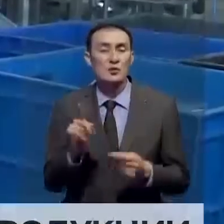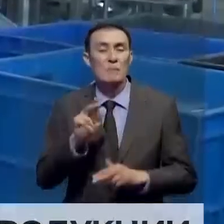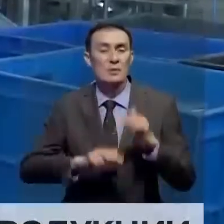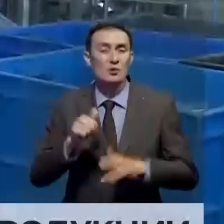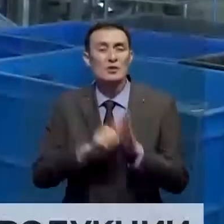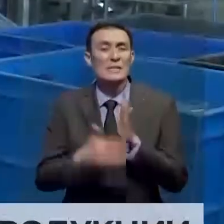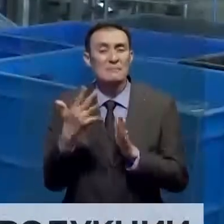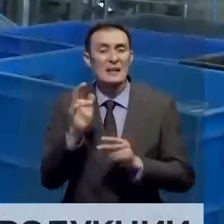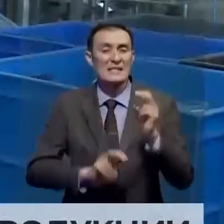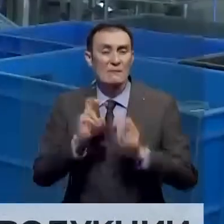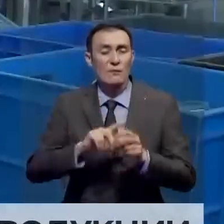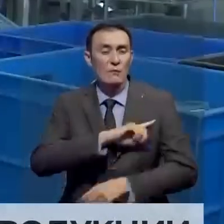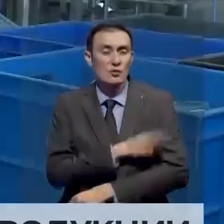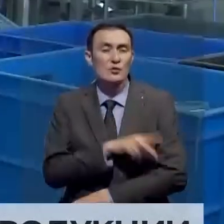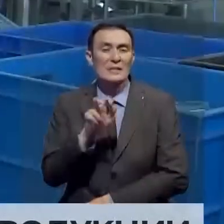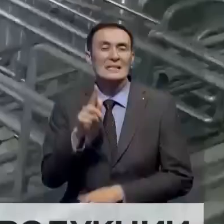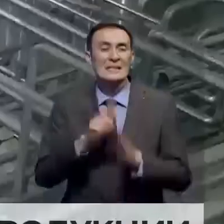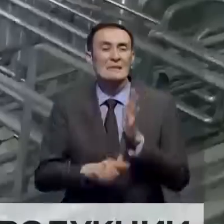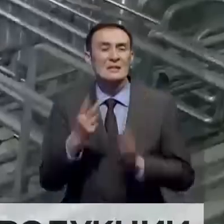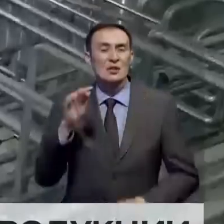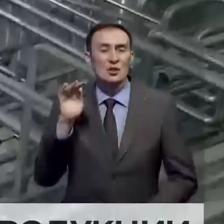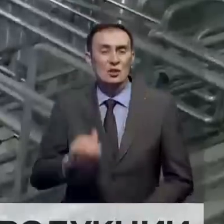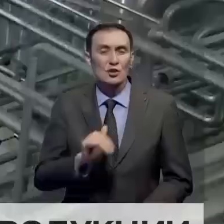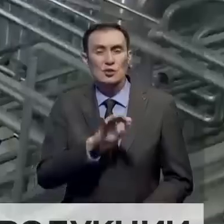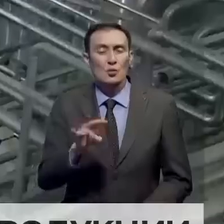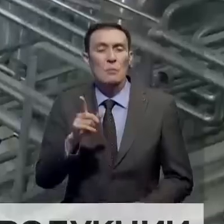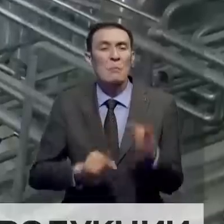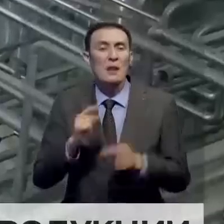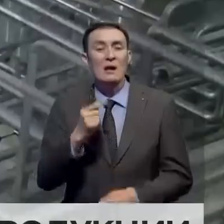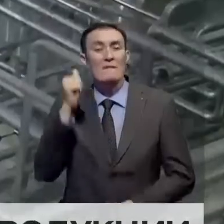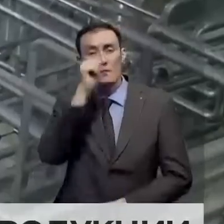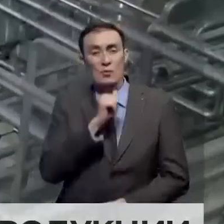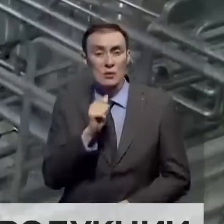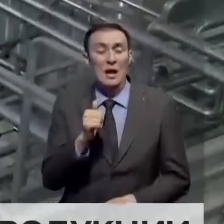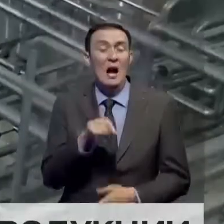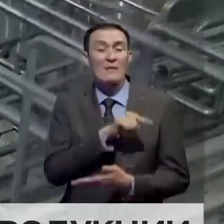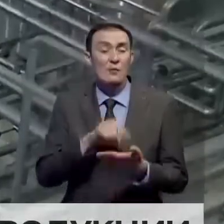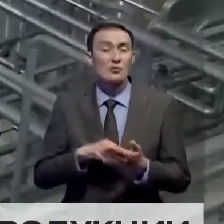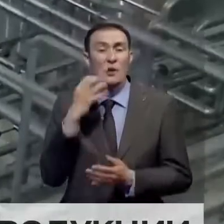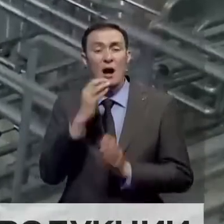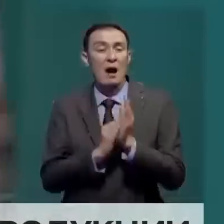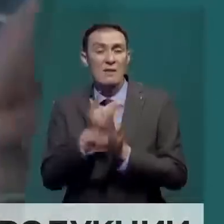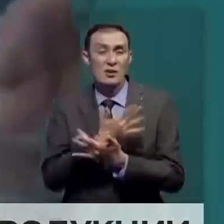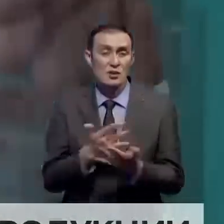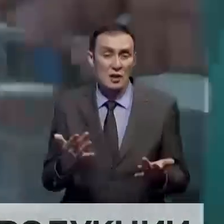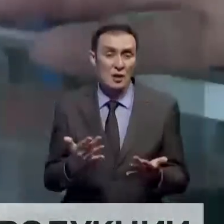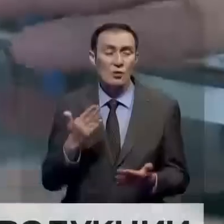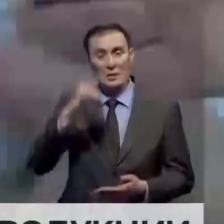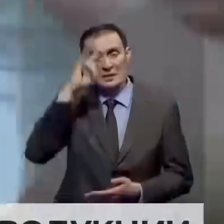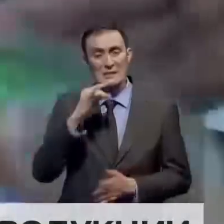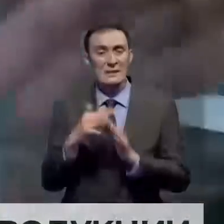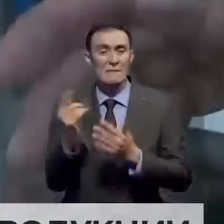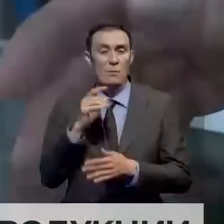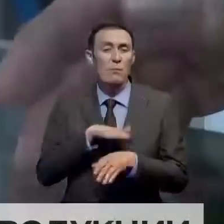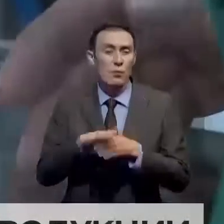чтобы построить 65 заводов мощностью 373 тысячи тонн молока в год. Что касается овощей, то ими отечественные